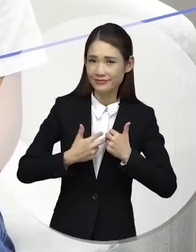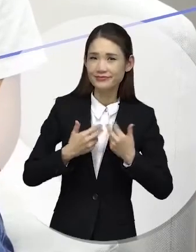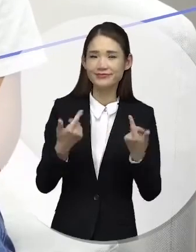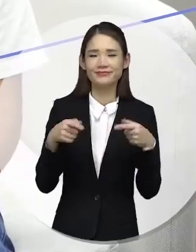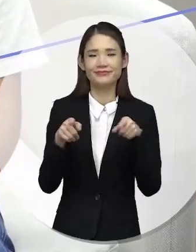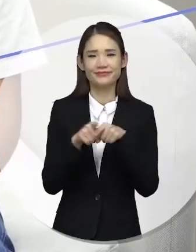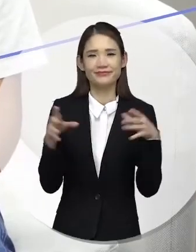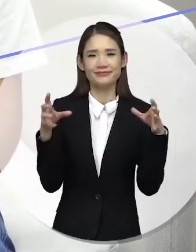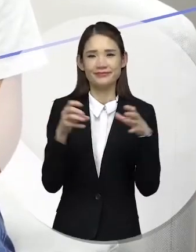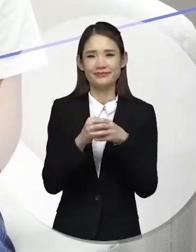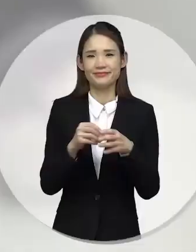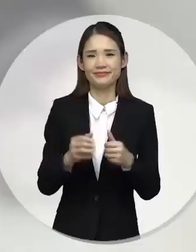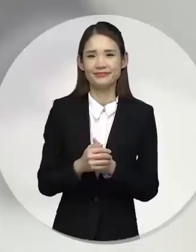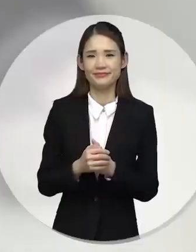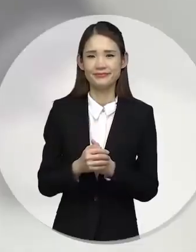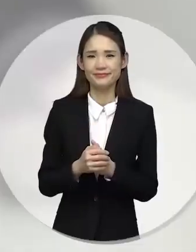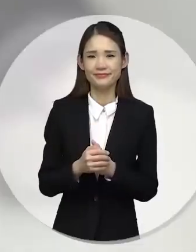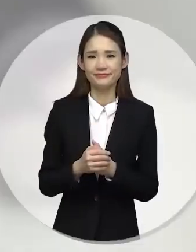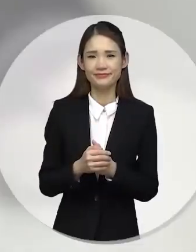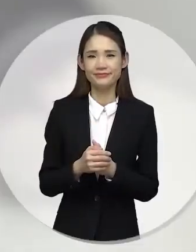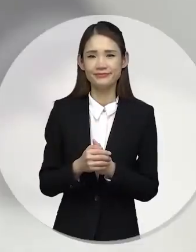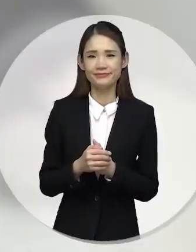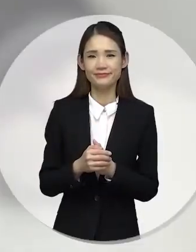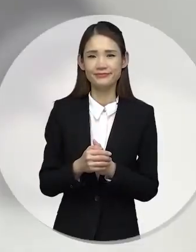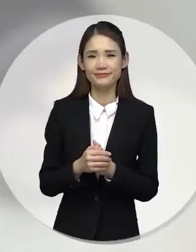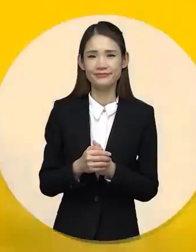재미를 한번 곁들여서.